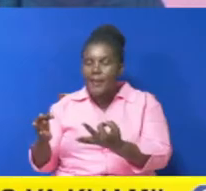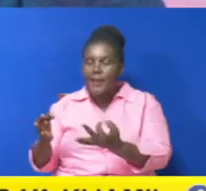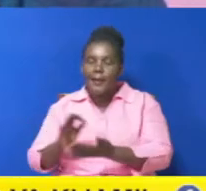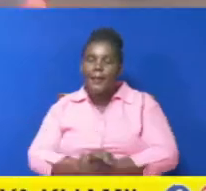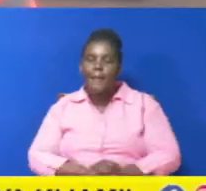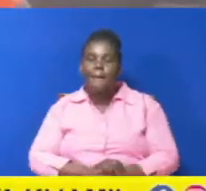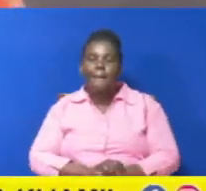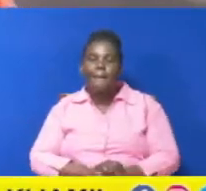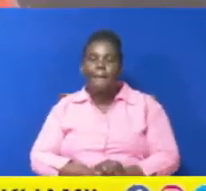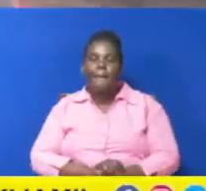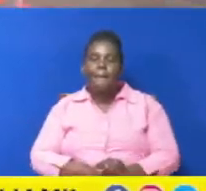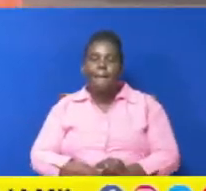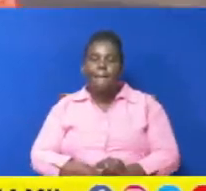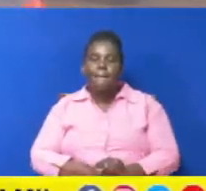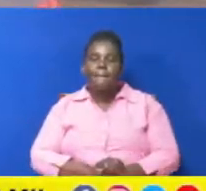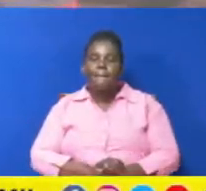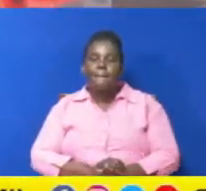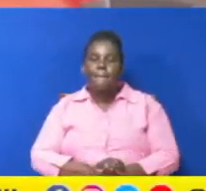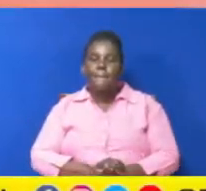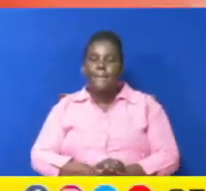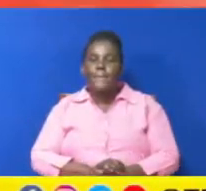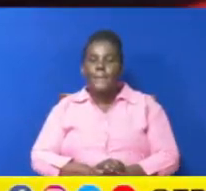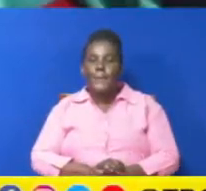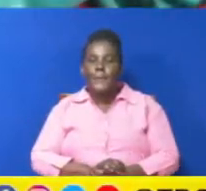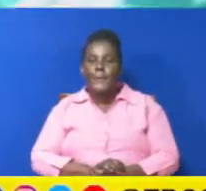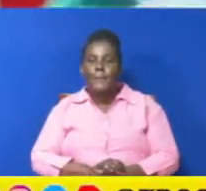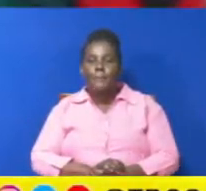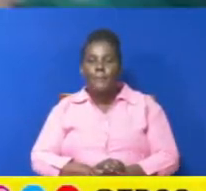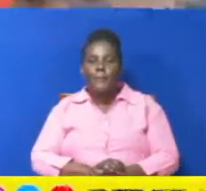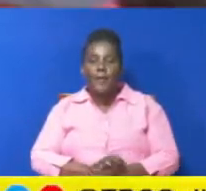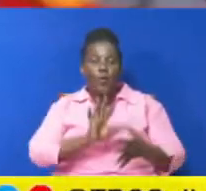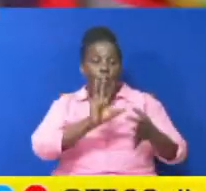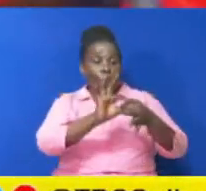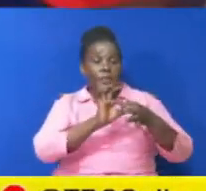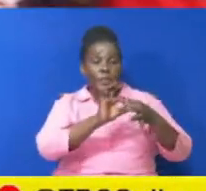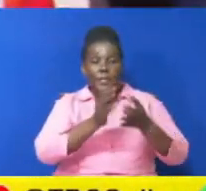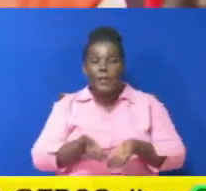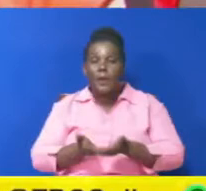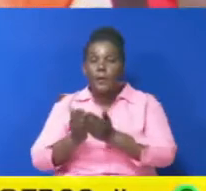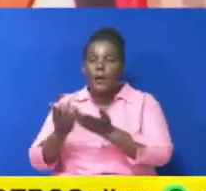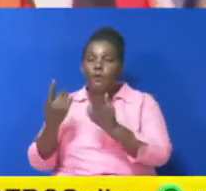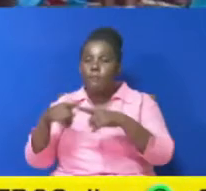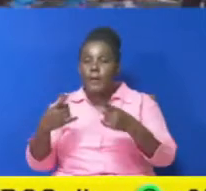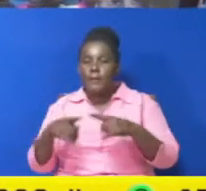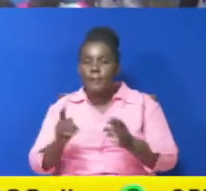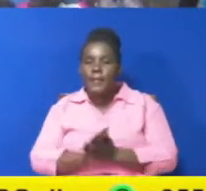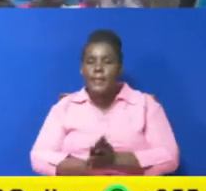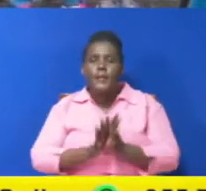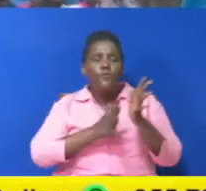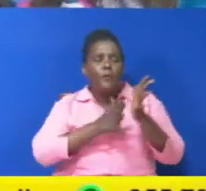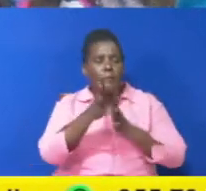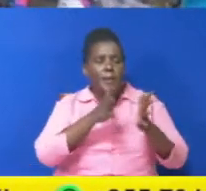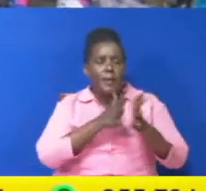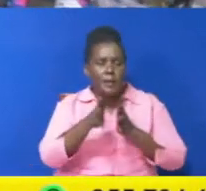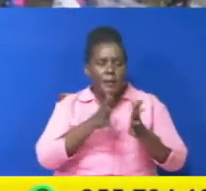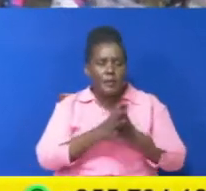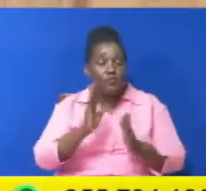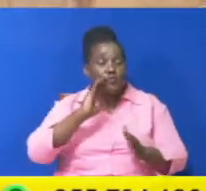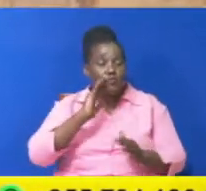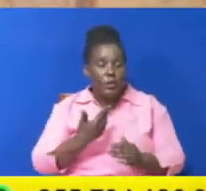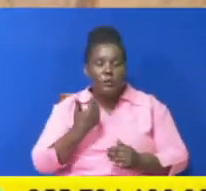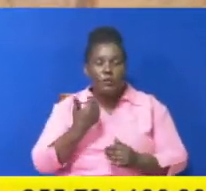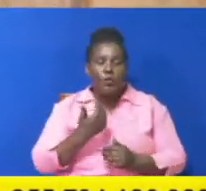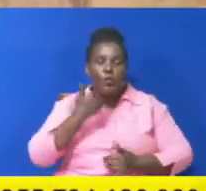mko hapa. Kwa upande wao, washiriki na wadau wa mbio hizi hawakuwa nyuma kuielezea thamani ya kuwa na mbio kama